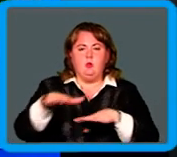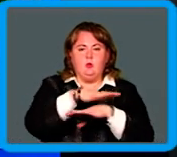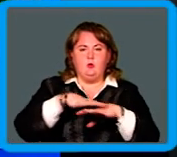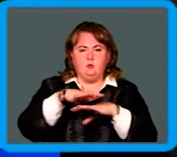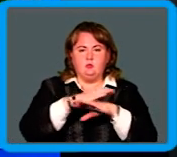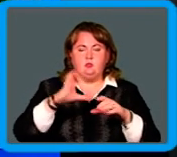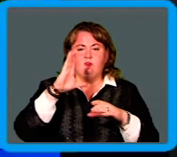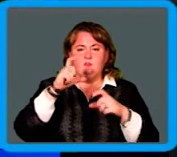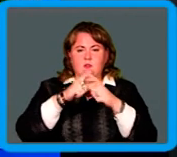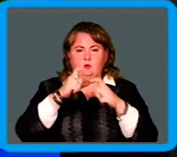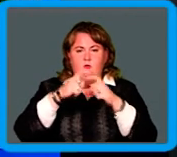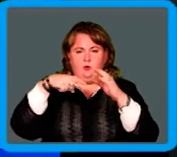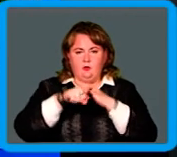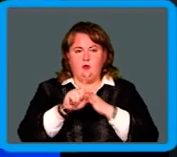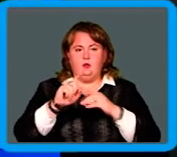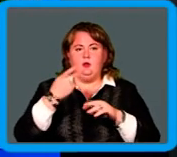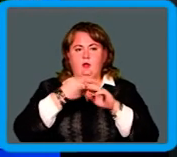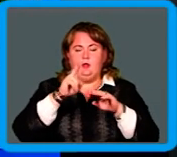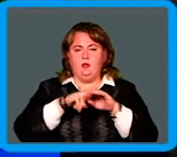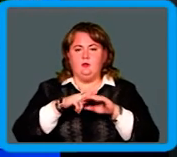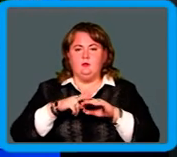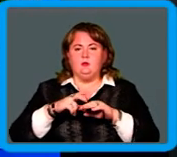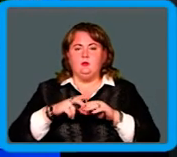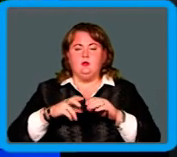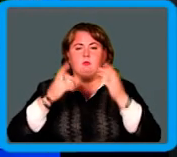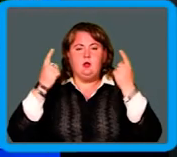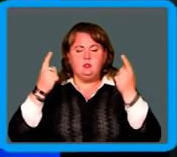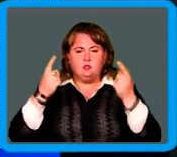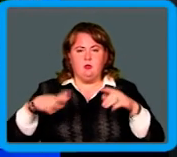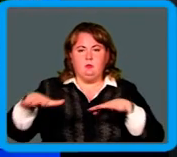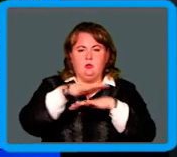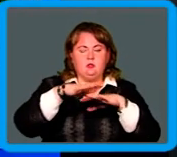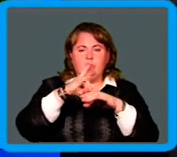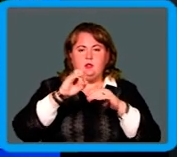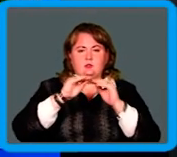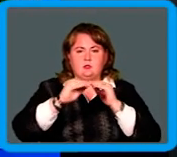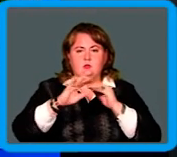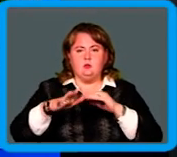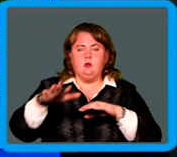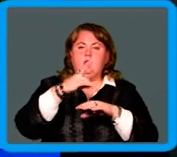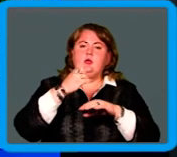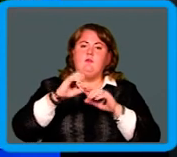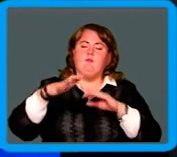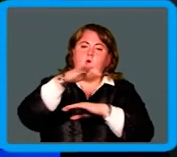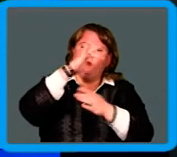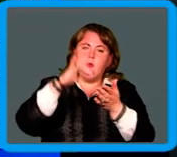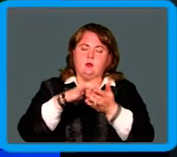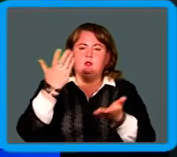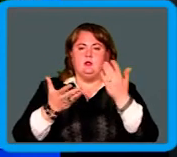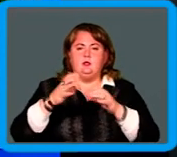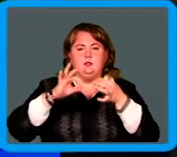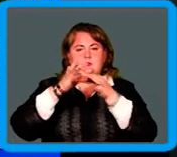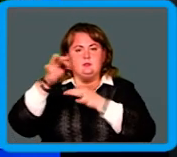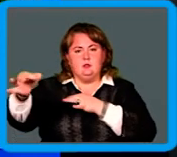это большая ровная не застроенная площадка в городе или вселен обычно от нее отходят